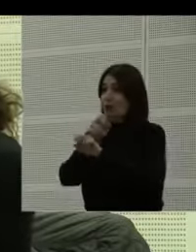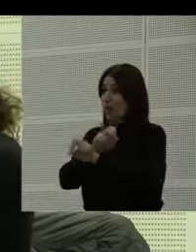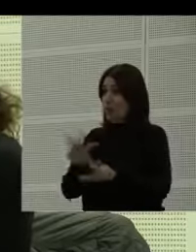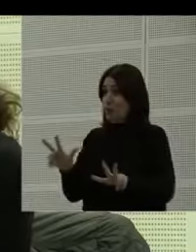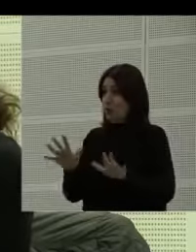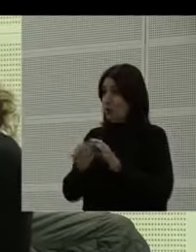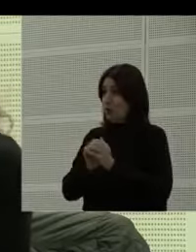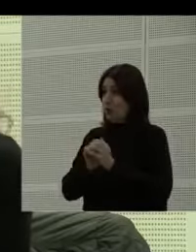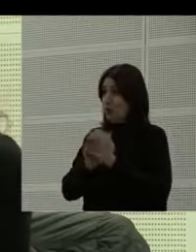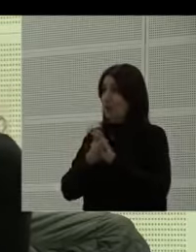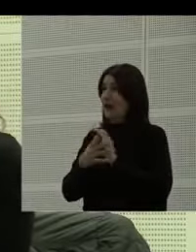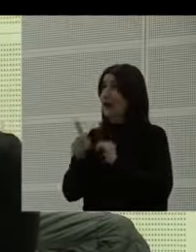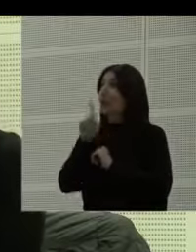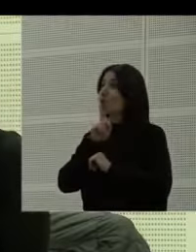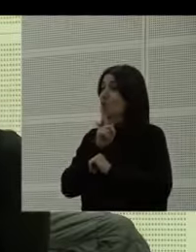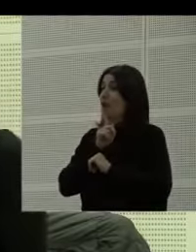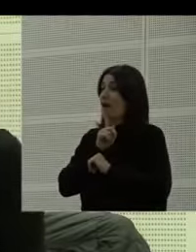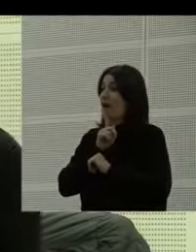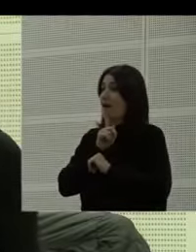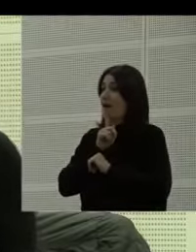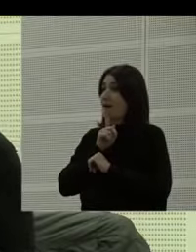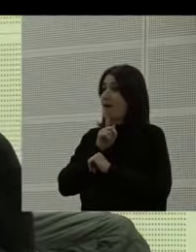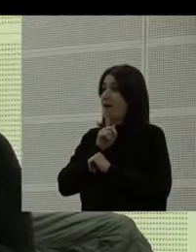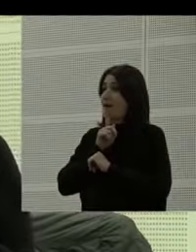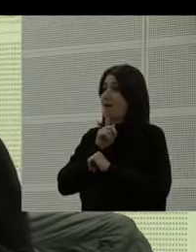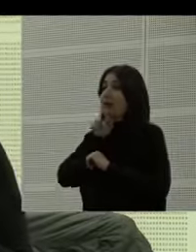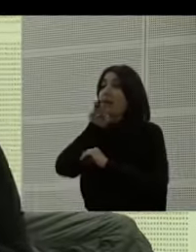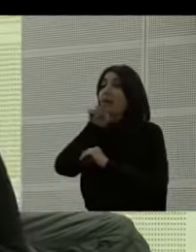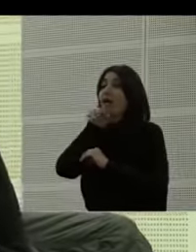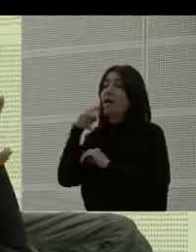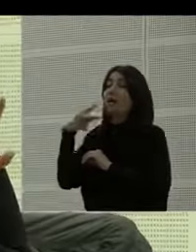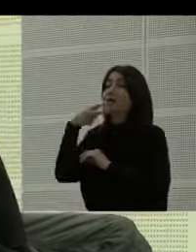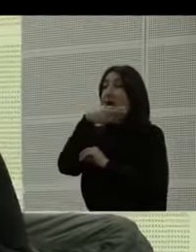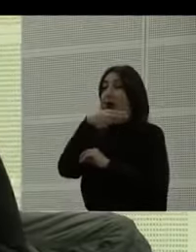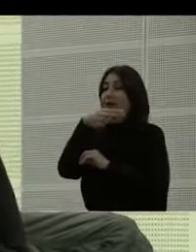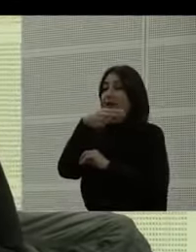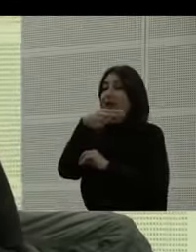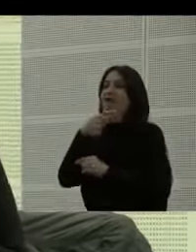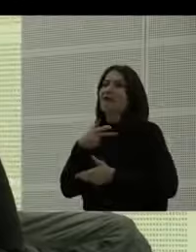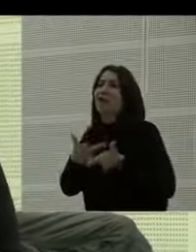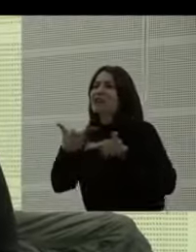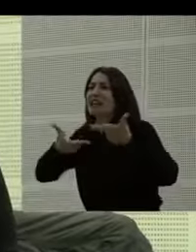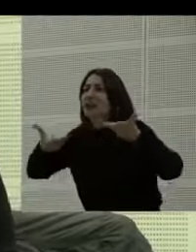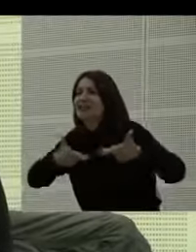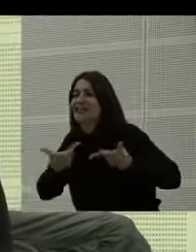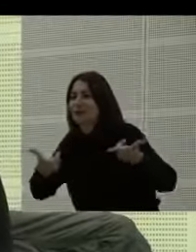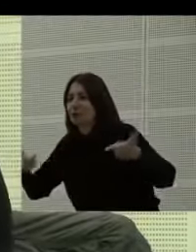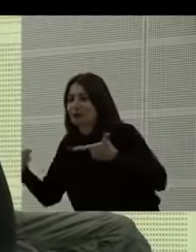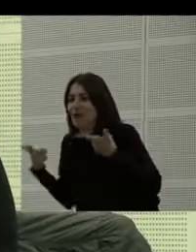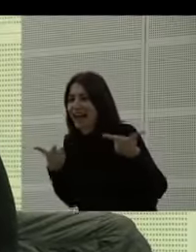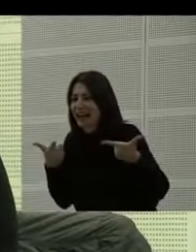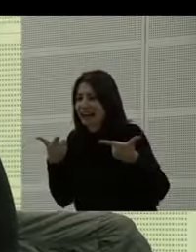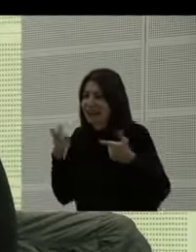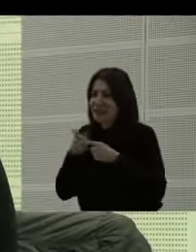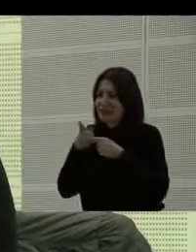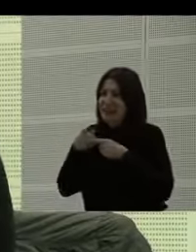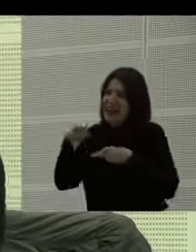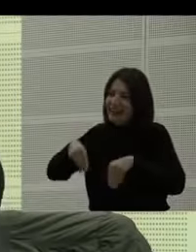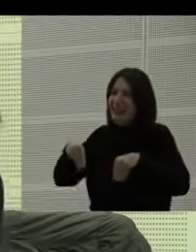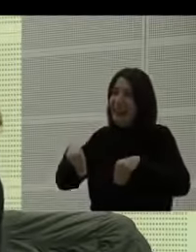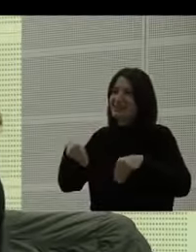quello che lei è stato, anche perché forse non c'era ancora il linguaggio dei segni che vediamo adesso